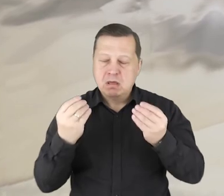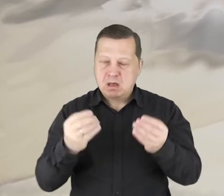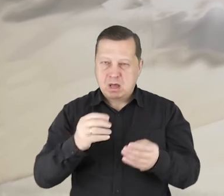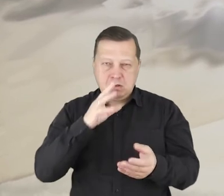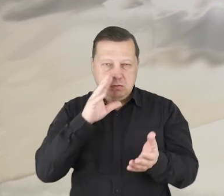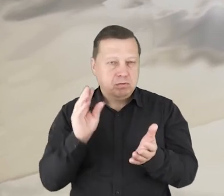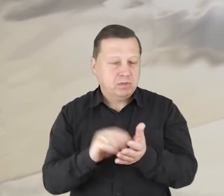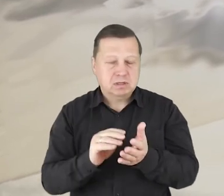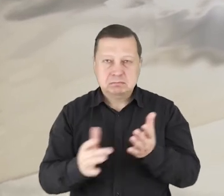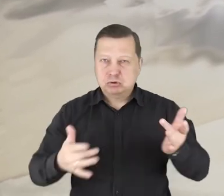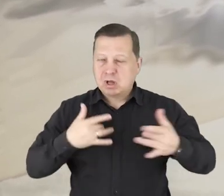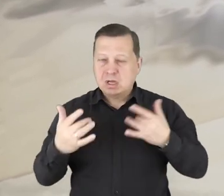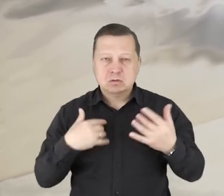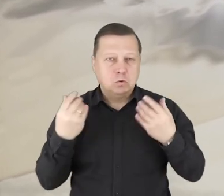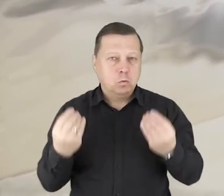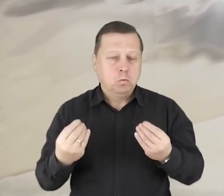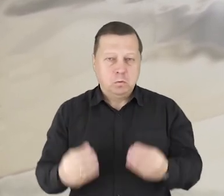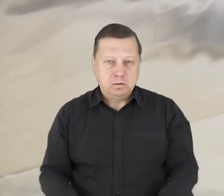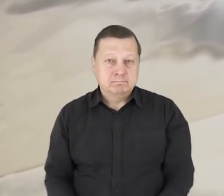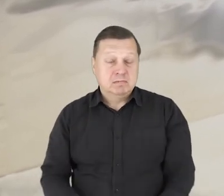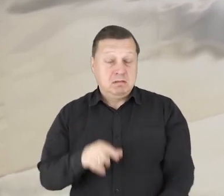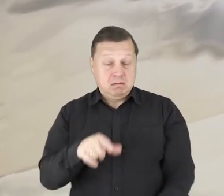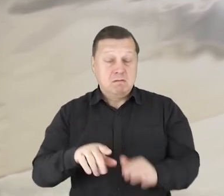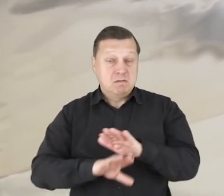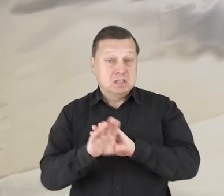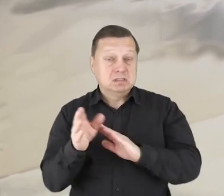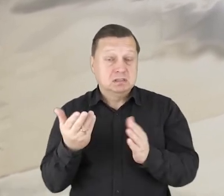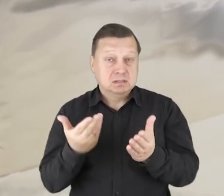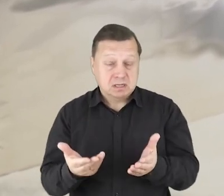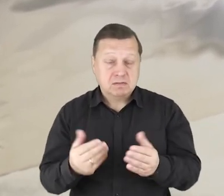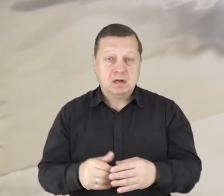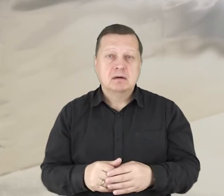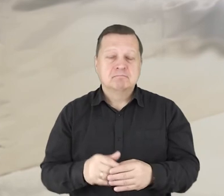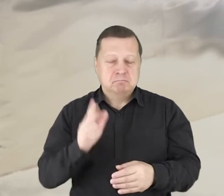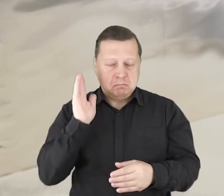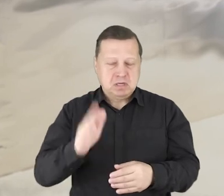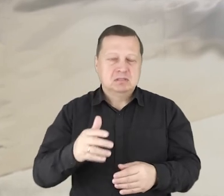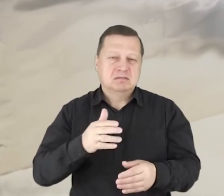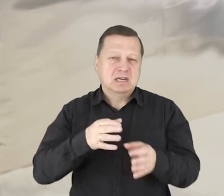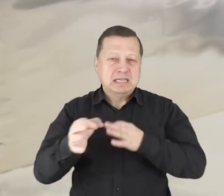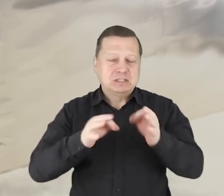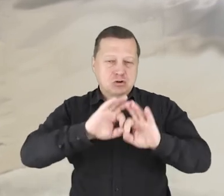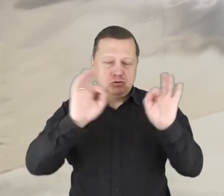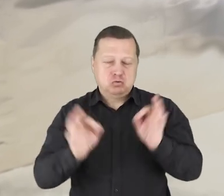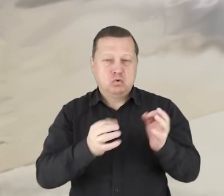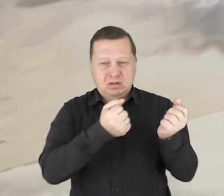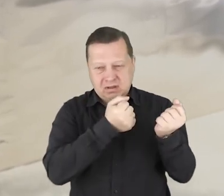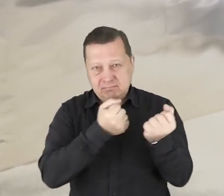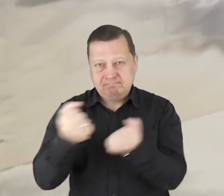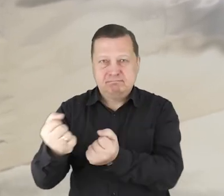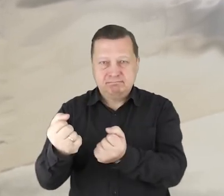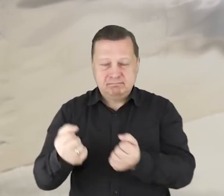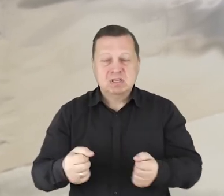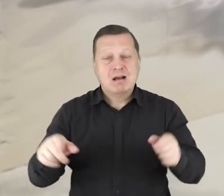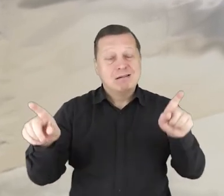doświadczeniem, niezwykłym przeżyciem. To jest jedna z tych wystaw, które zostaną na pewno w historii sztuki, ale myślę